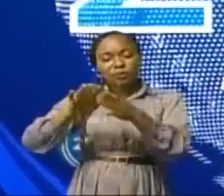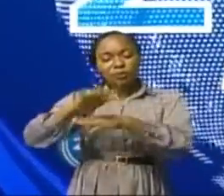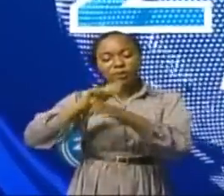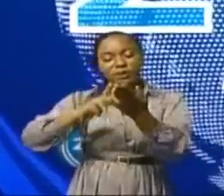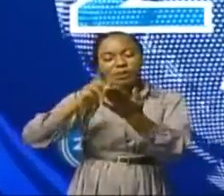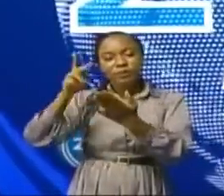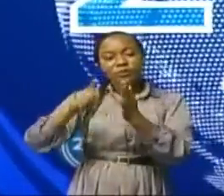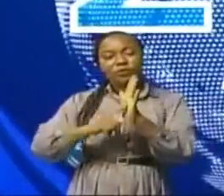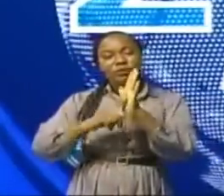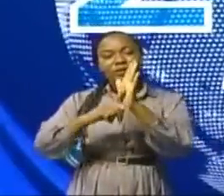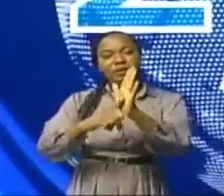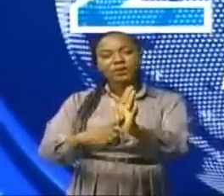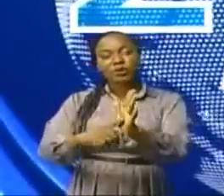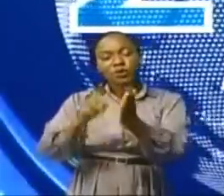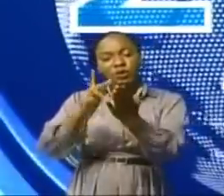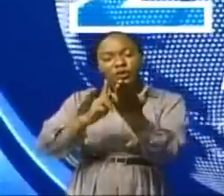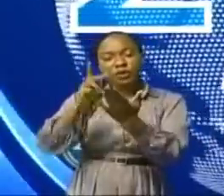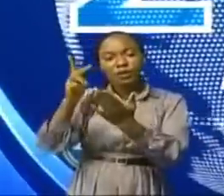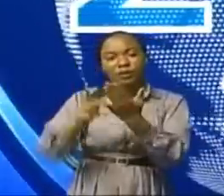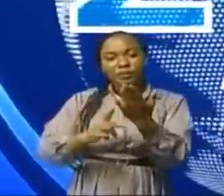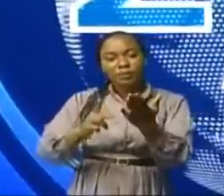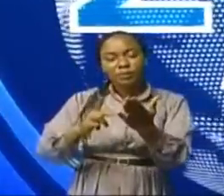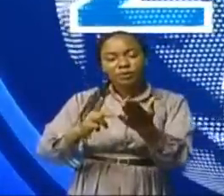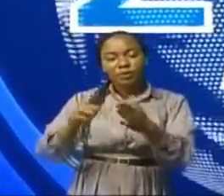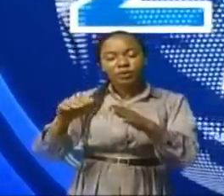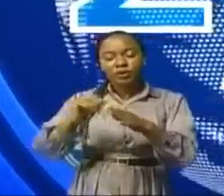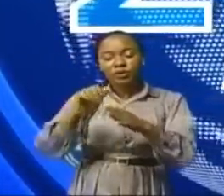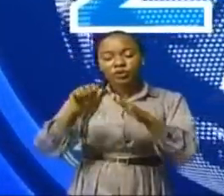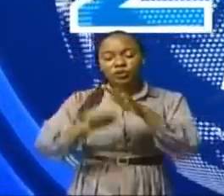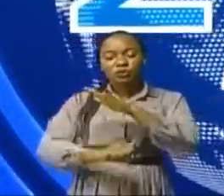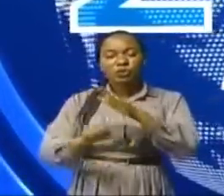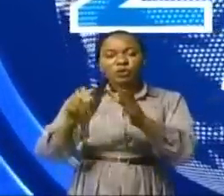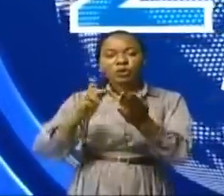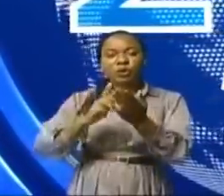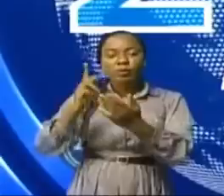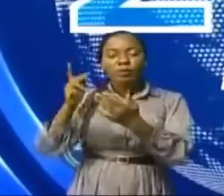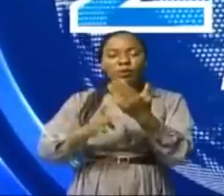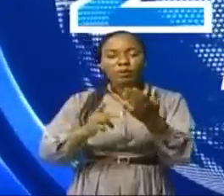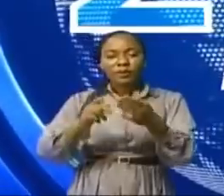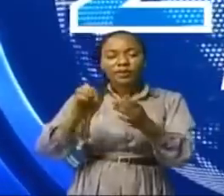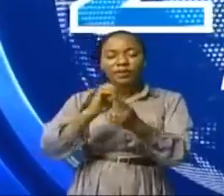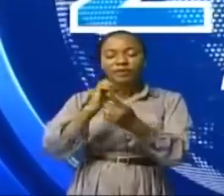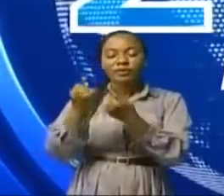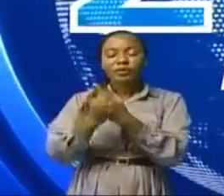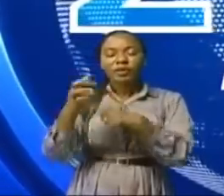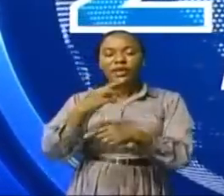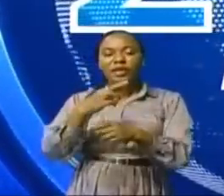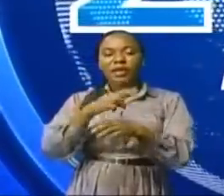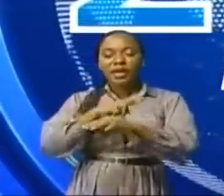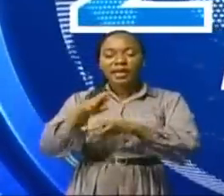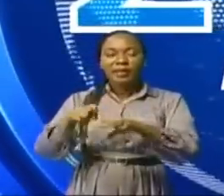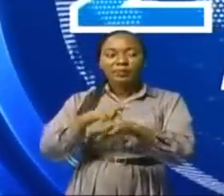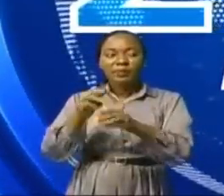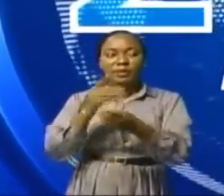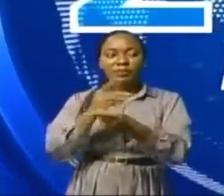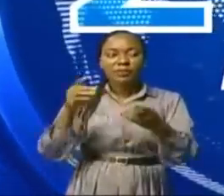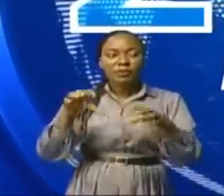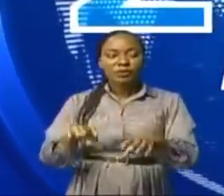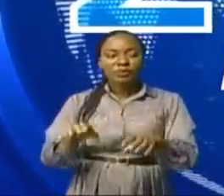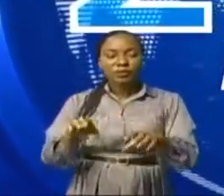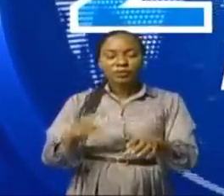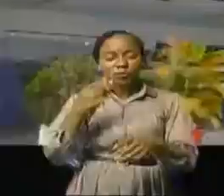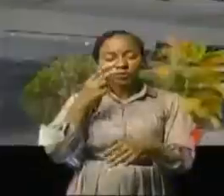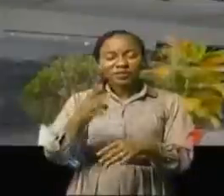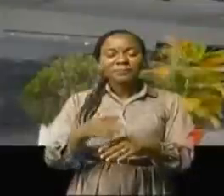sur la présentation des projets de sous-programme de l'environnement en République démocratique du Congo, Blandine Wavingana. Et Dieu merci,